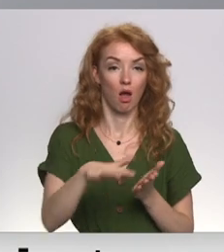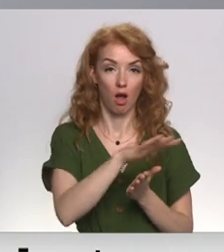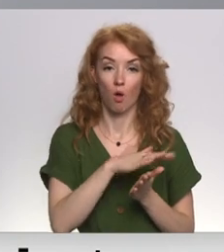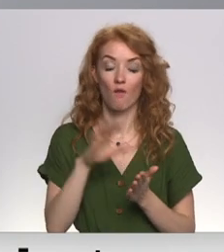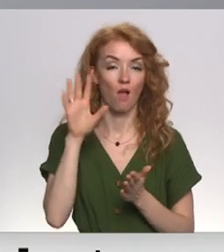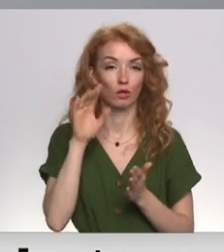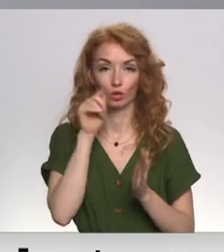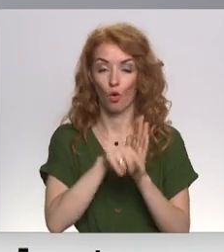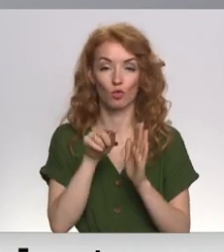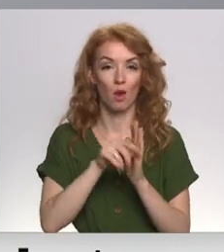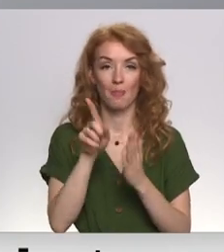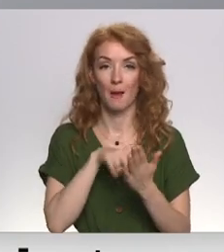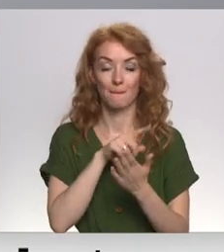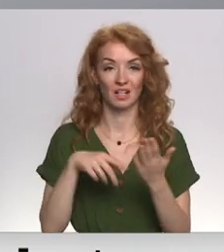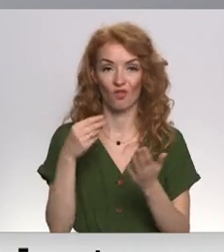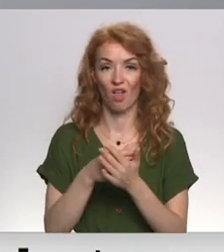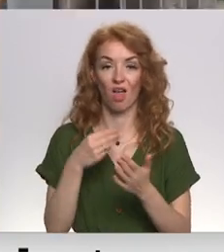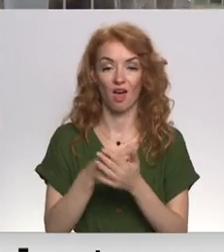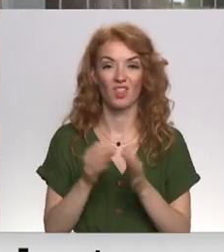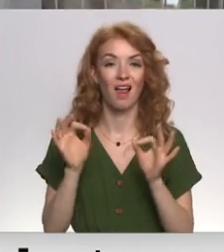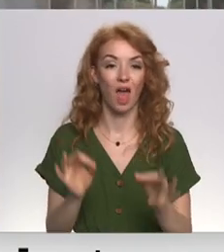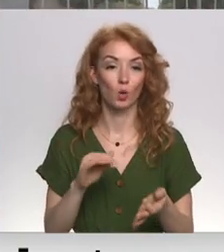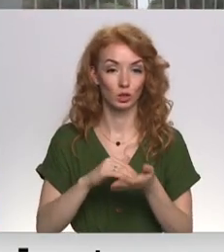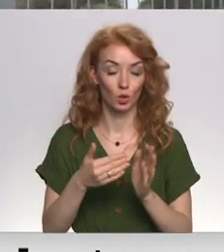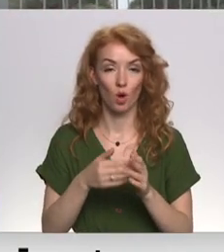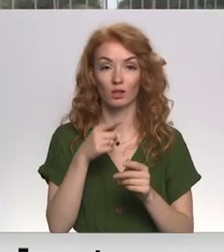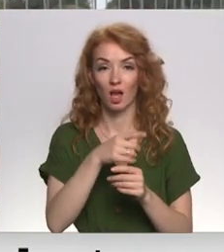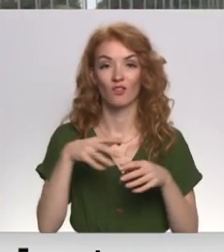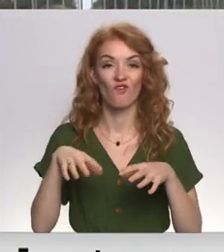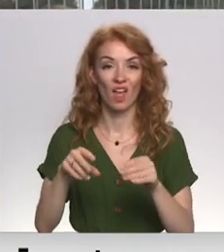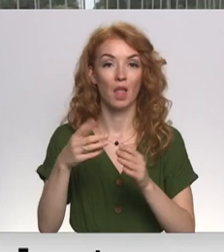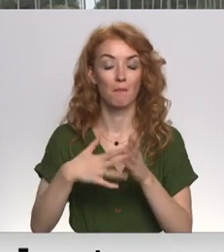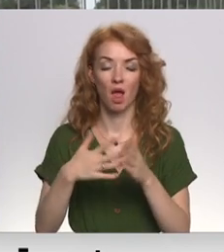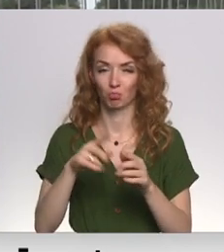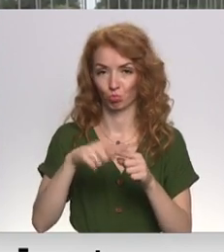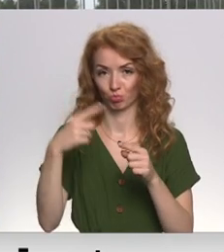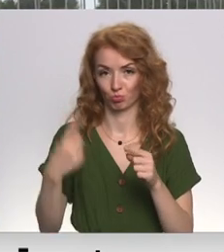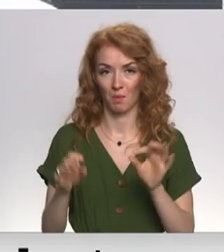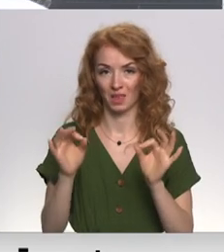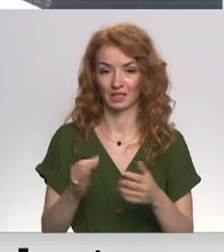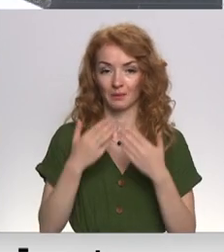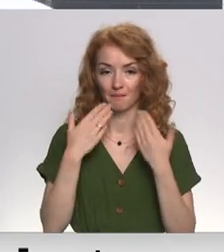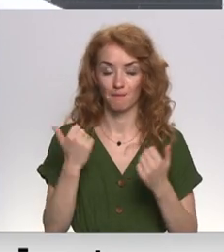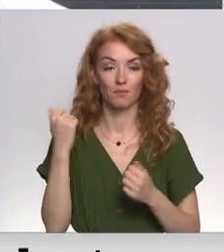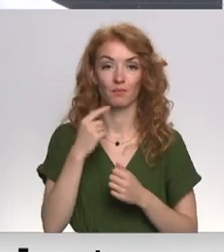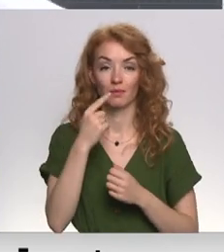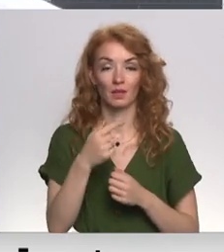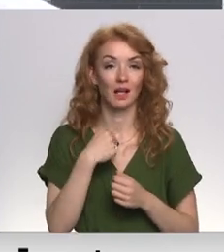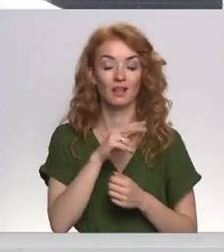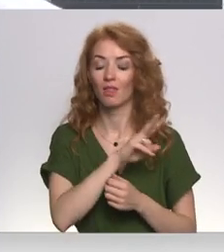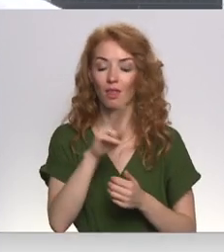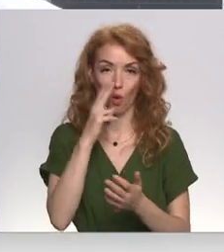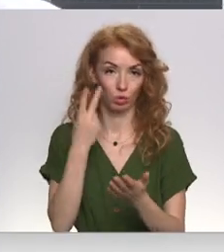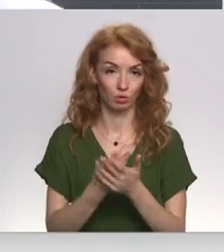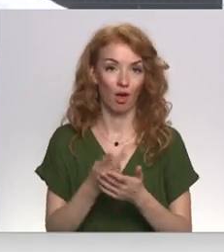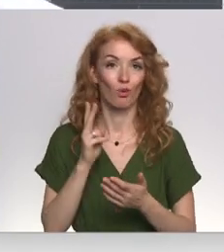kontrole neobjektīvi novērtējusi reālo situāciju un tās veiktie aprēķini neatbilst patiesībai. Es nedomāju un